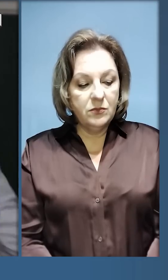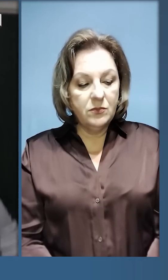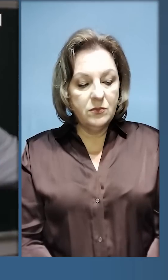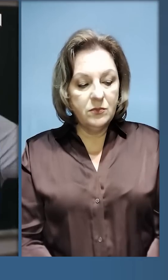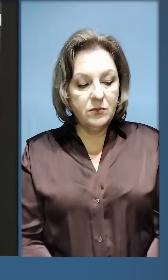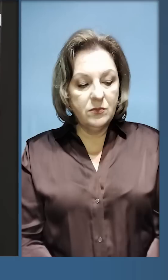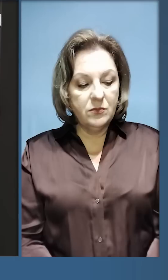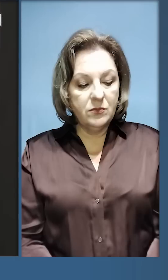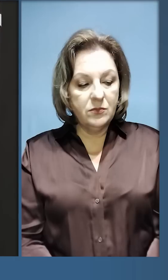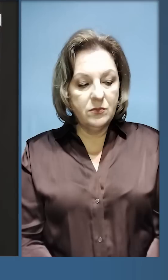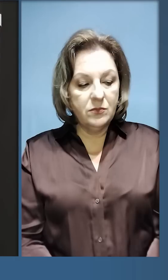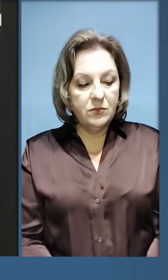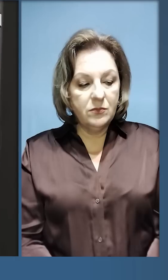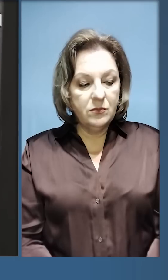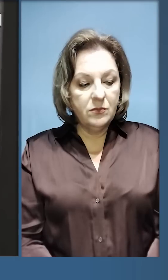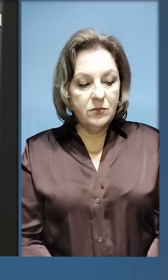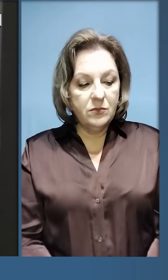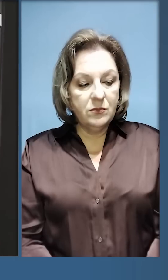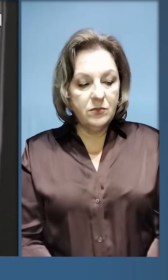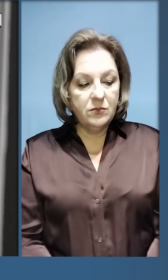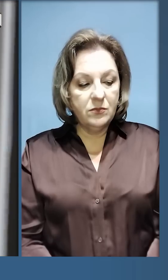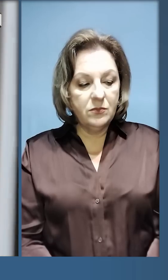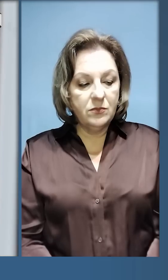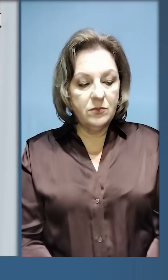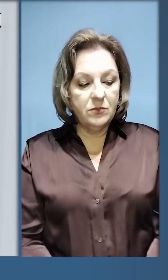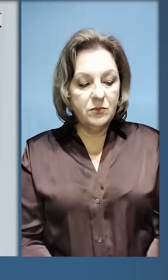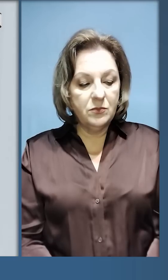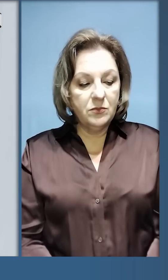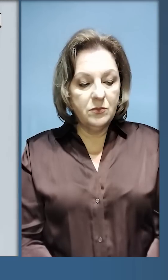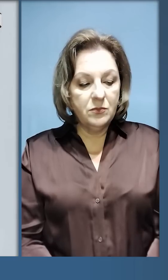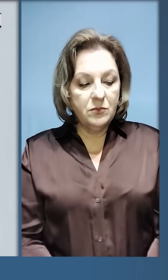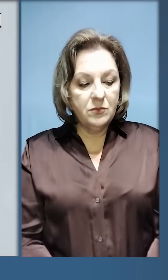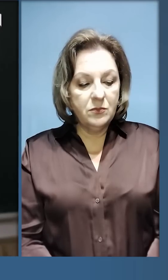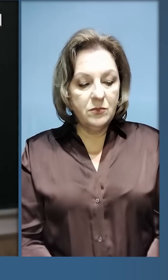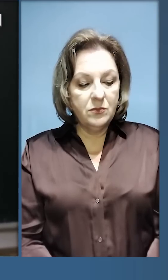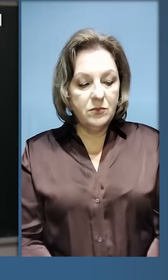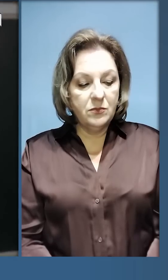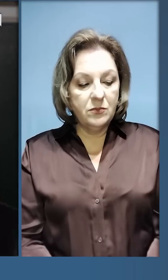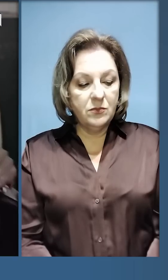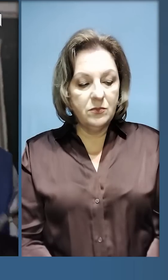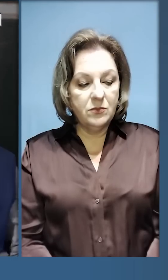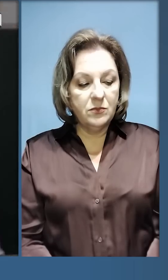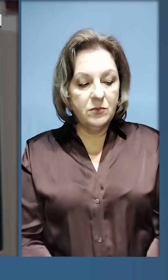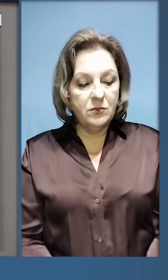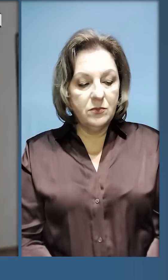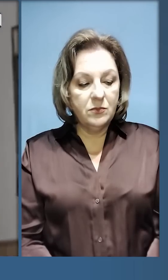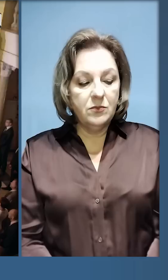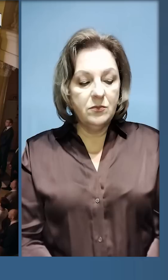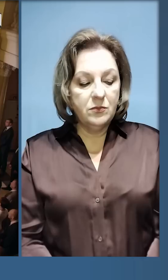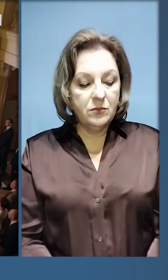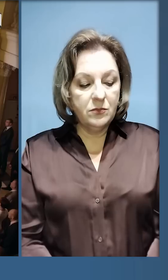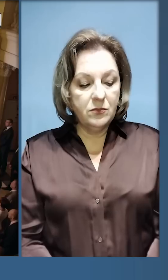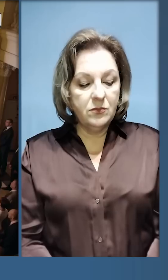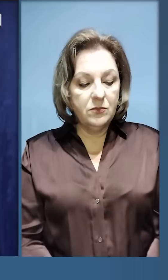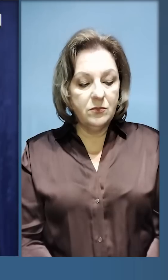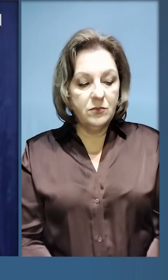caught on videotape. It goes viral. It's your rant against the current government and the running of your country. And the next thing you know, you become